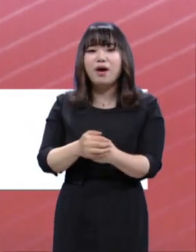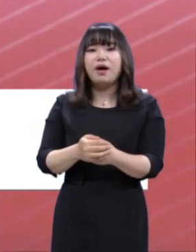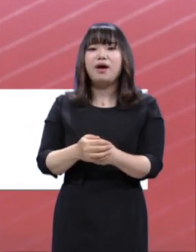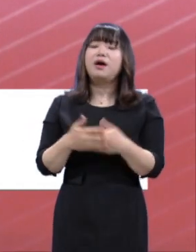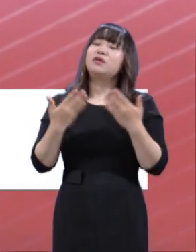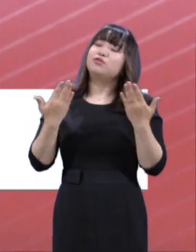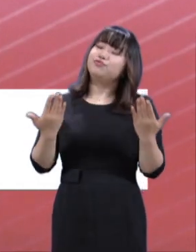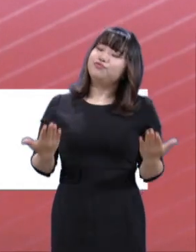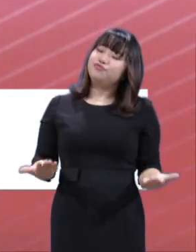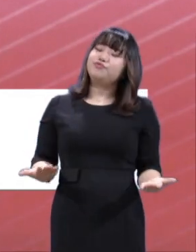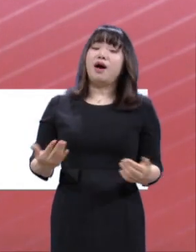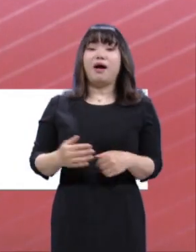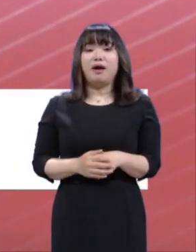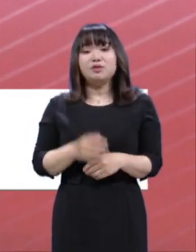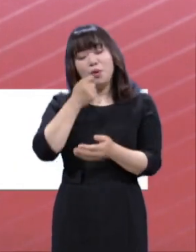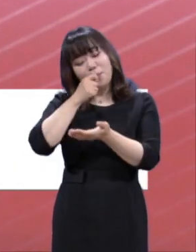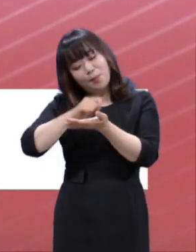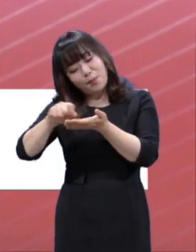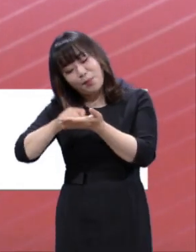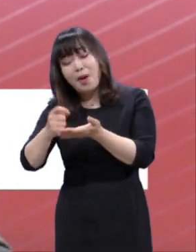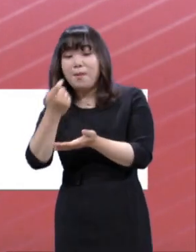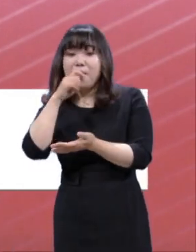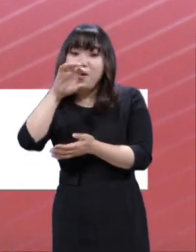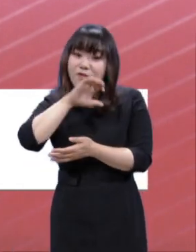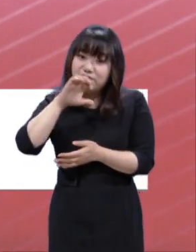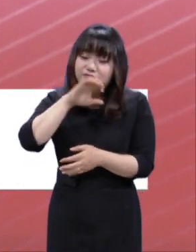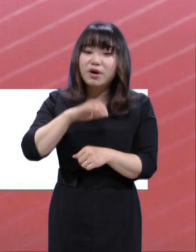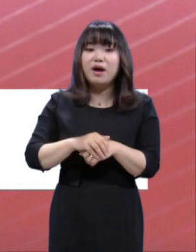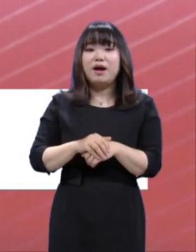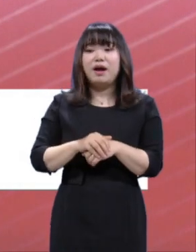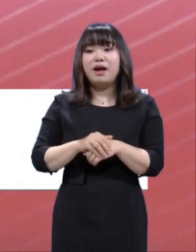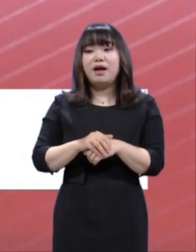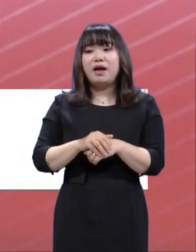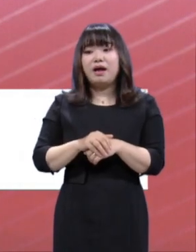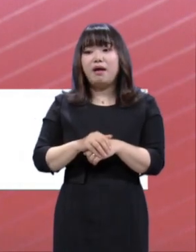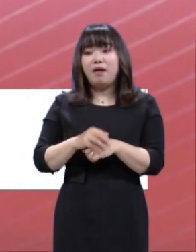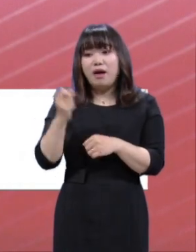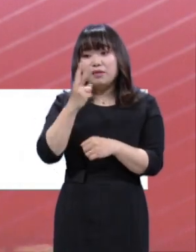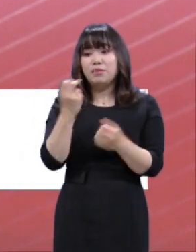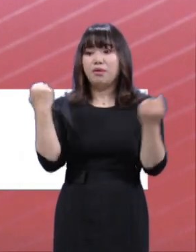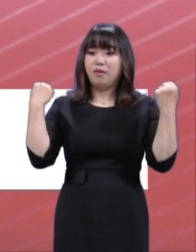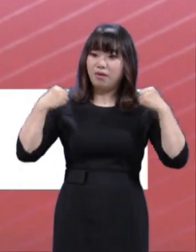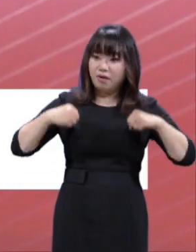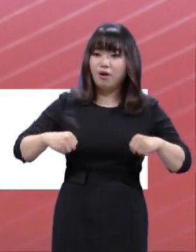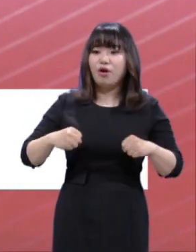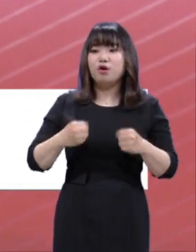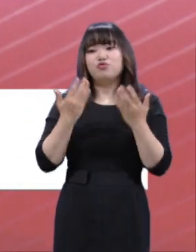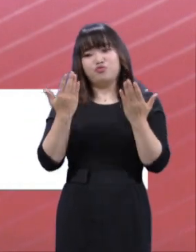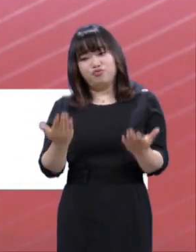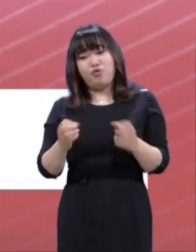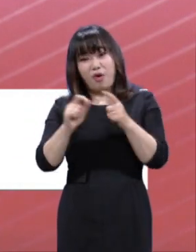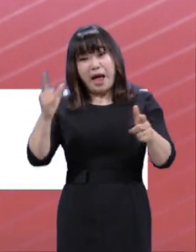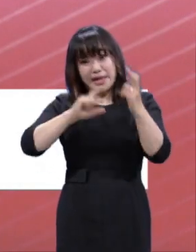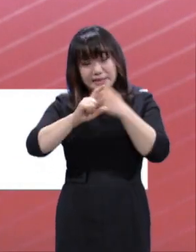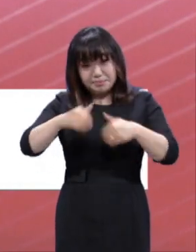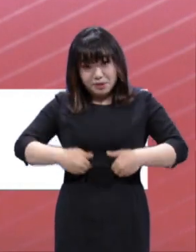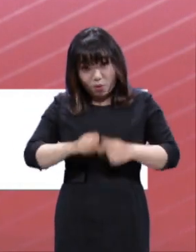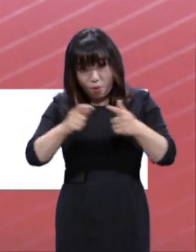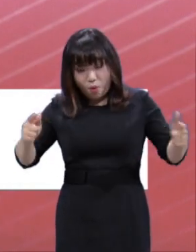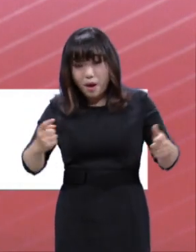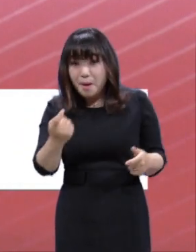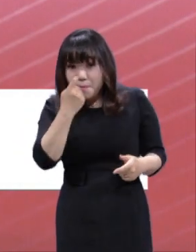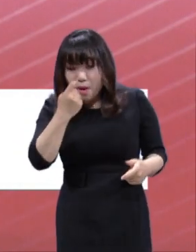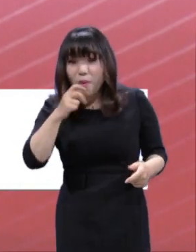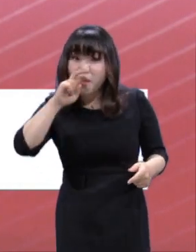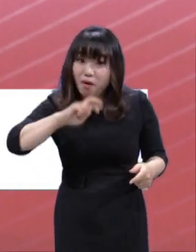명상도 할 수 있고 또는 글쓰기도 배울 수 있고 아니면 은미체를 할 수도 있고요. 아침 시간에 필요로 하는 과목